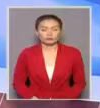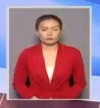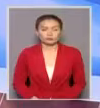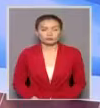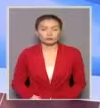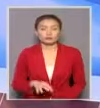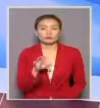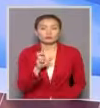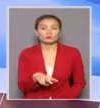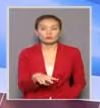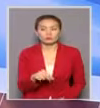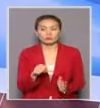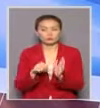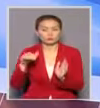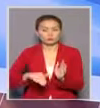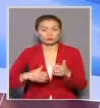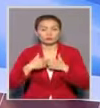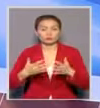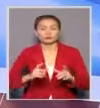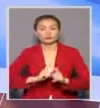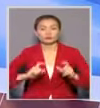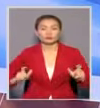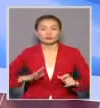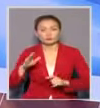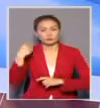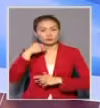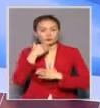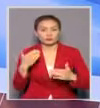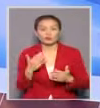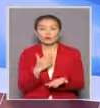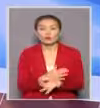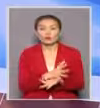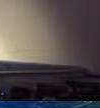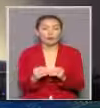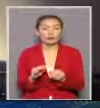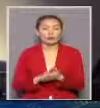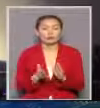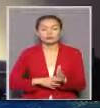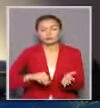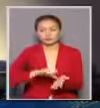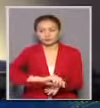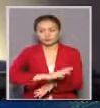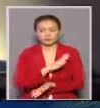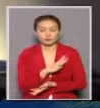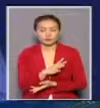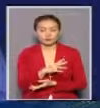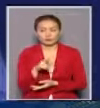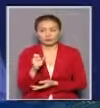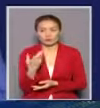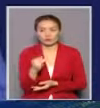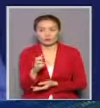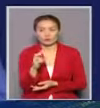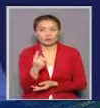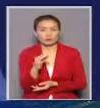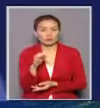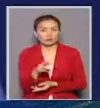вот ral для почти 6 тысяч выпускников школ прозвенел последний звонок торжественное мероприятие прошедшем в лице и были